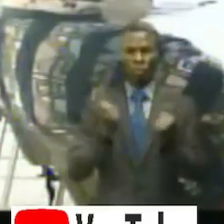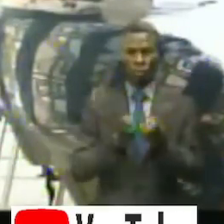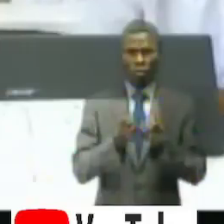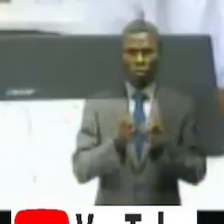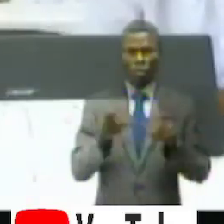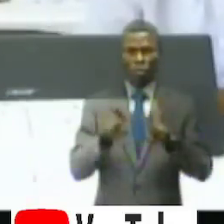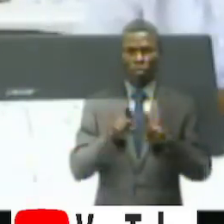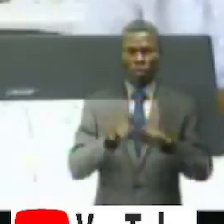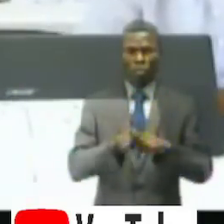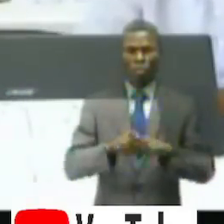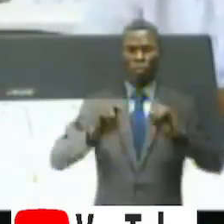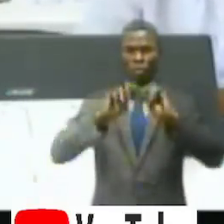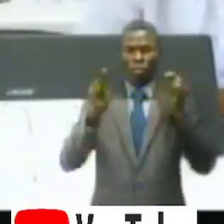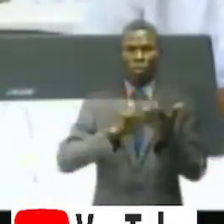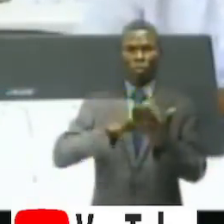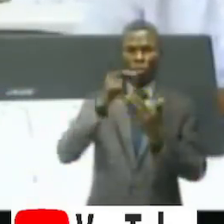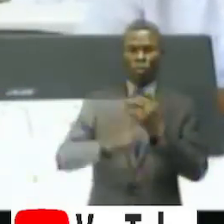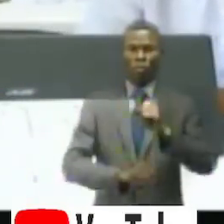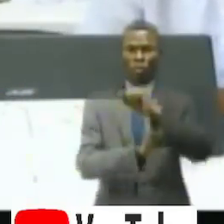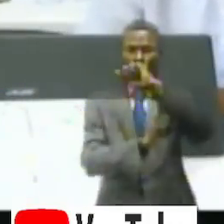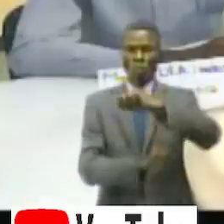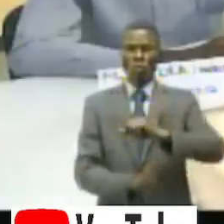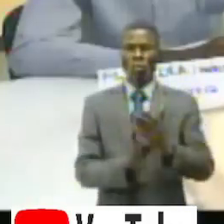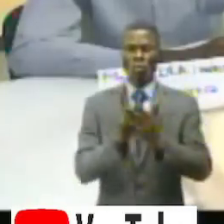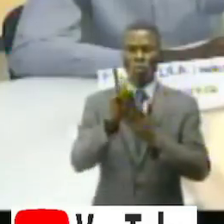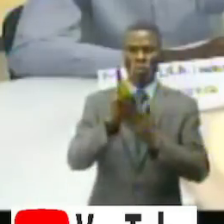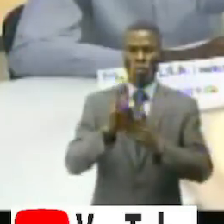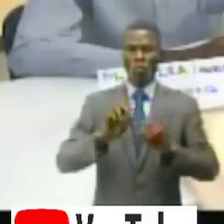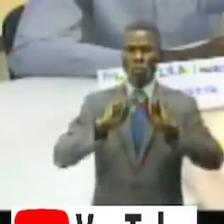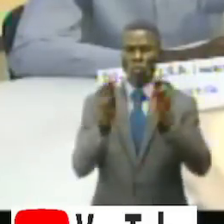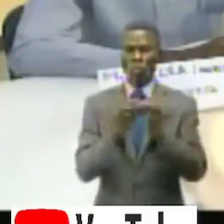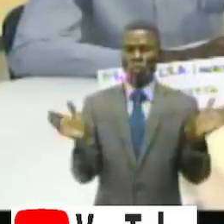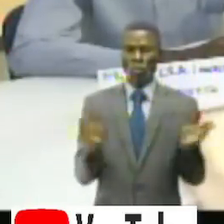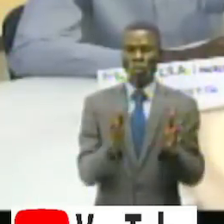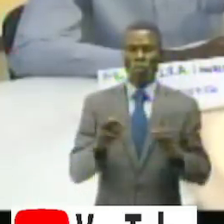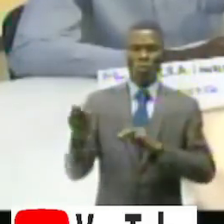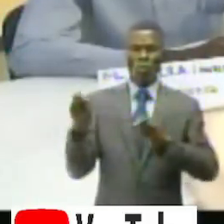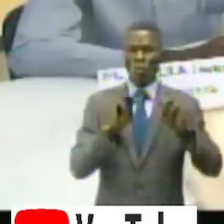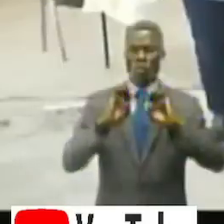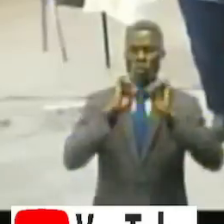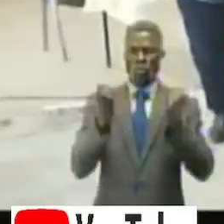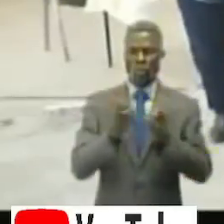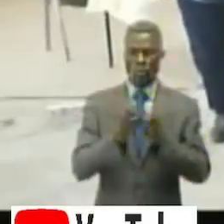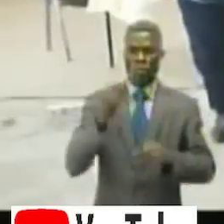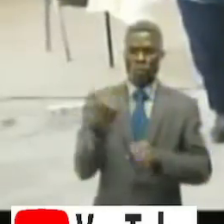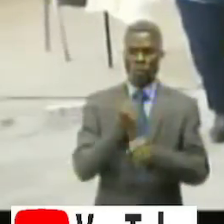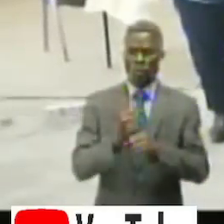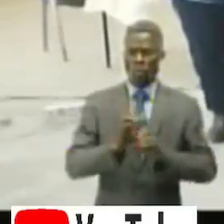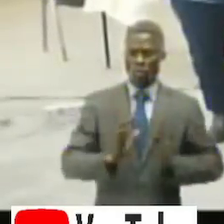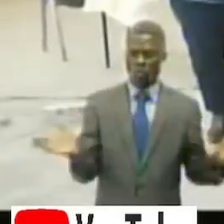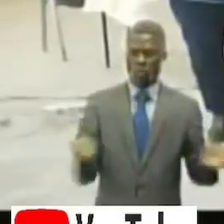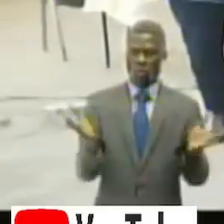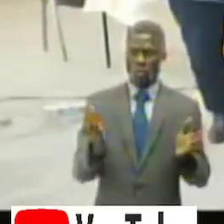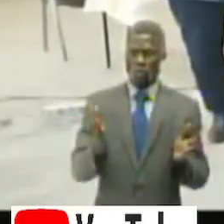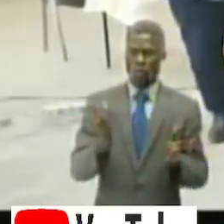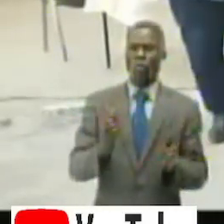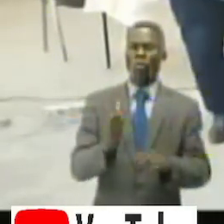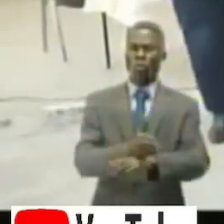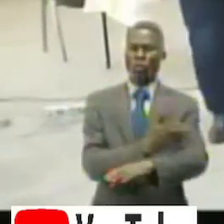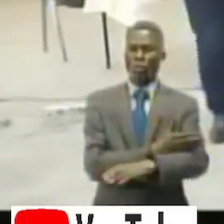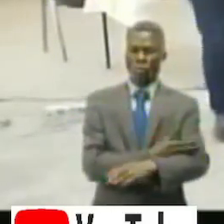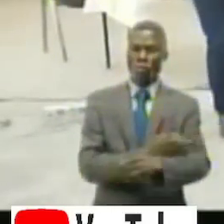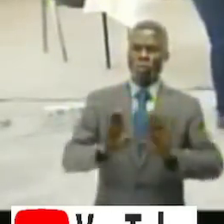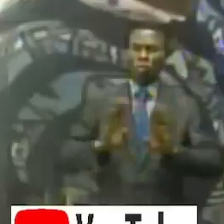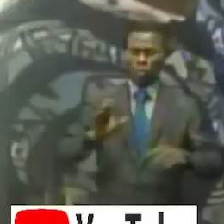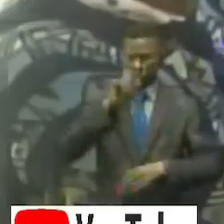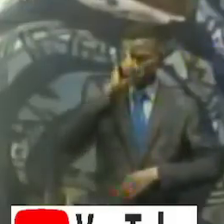que composant du projet d'appui au développement des micro, petites et moyennes entreprises, a reçu la mission de renforcer les capacités des prestataires de services de développement